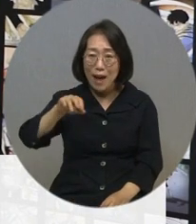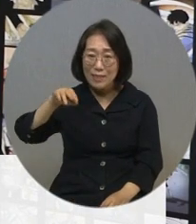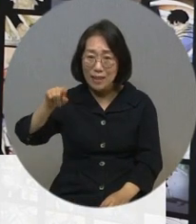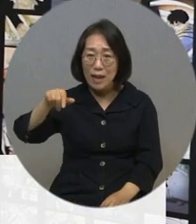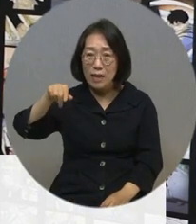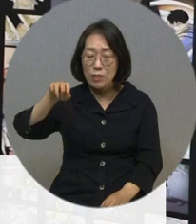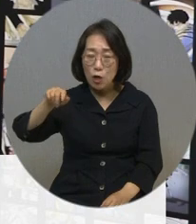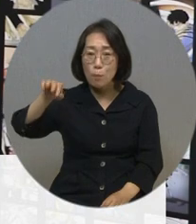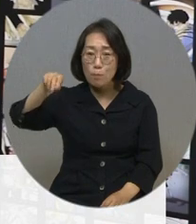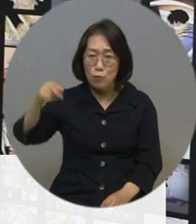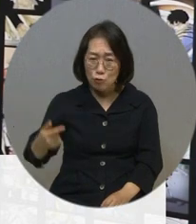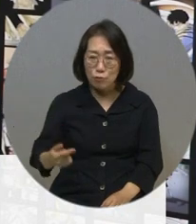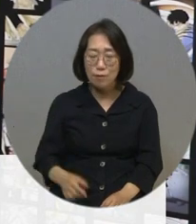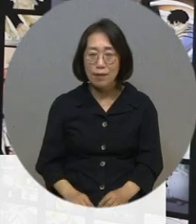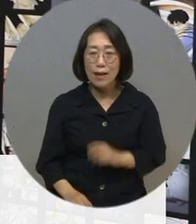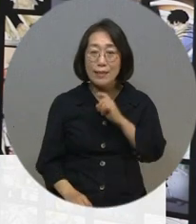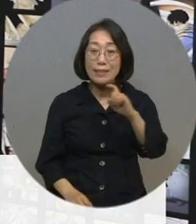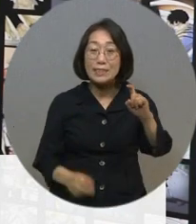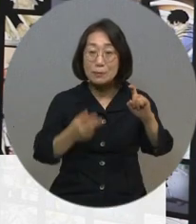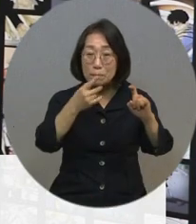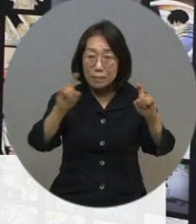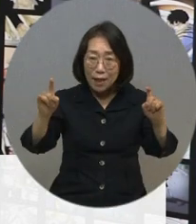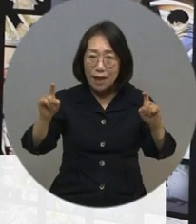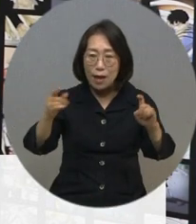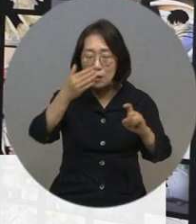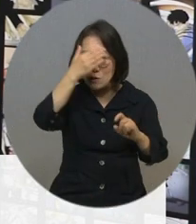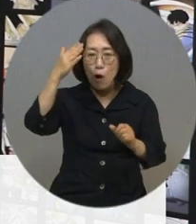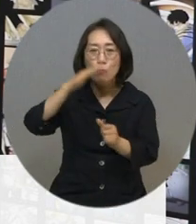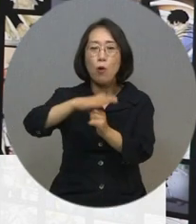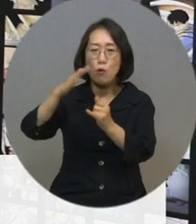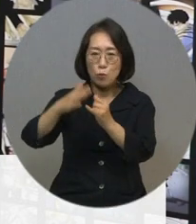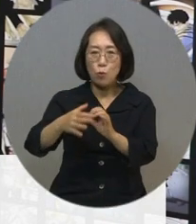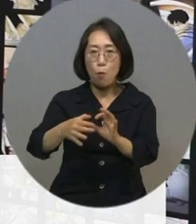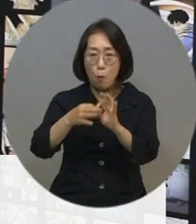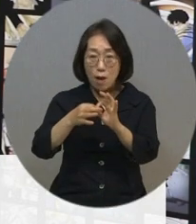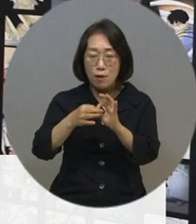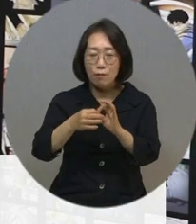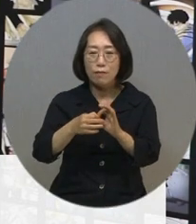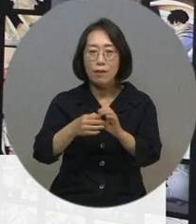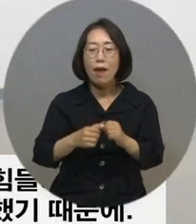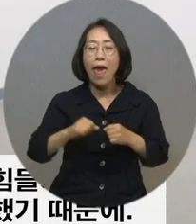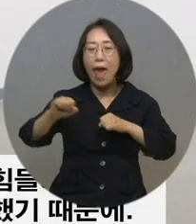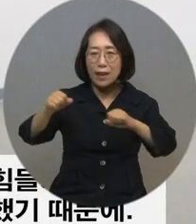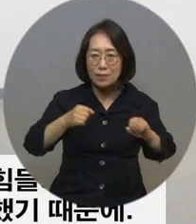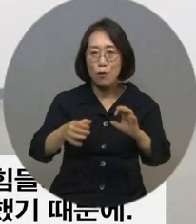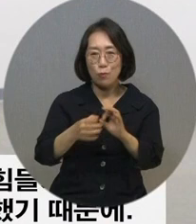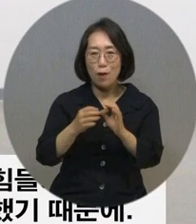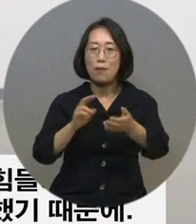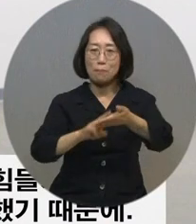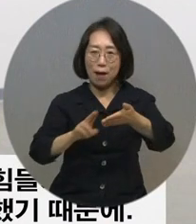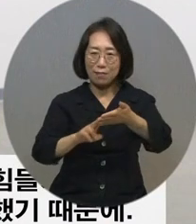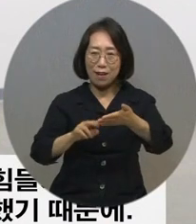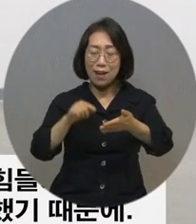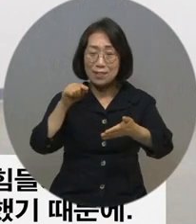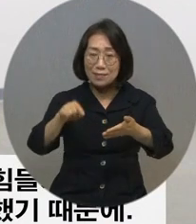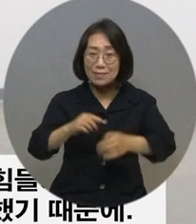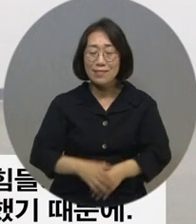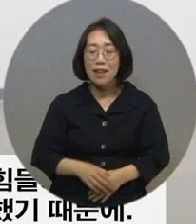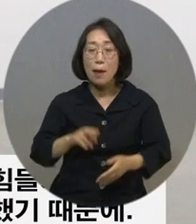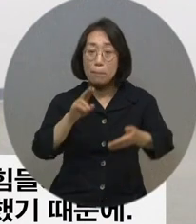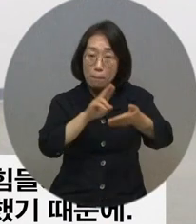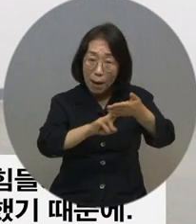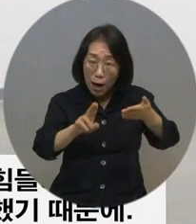가지고 10대 아이들을 주인공으로 채택을 해가지고 진행한 액션 웹툰입니다. 그런데 그 웹툰 같은